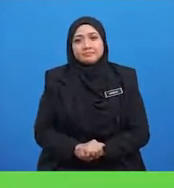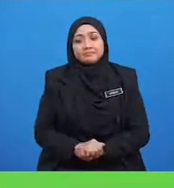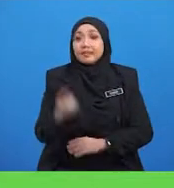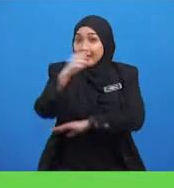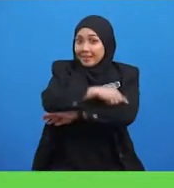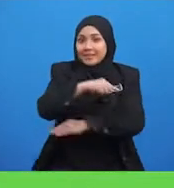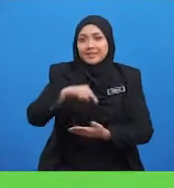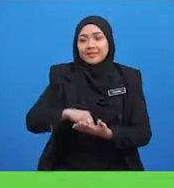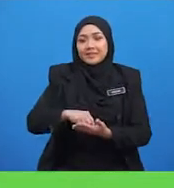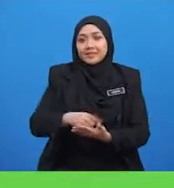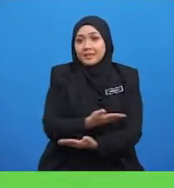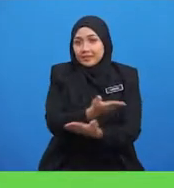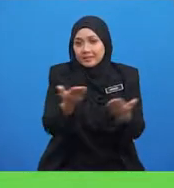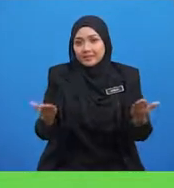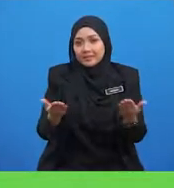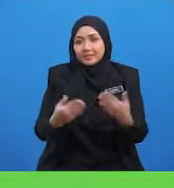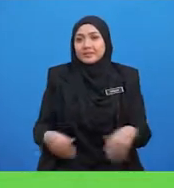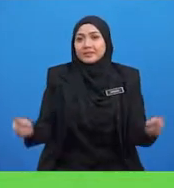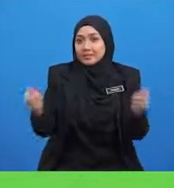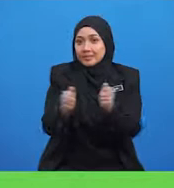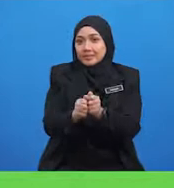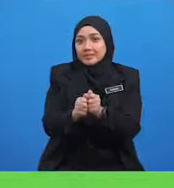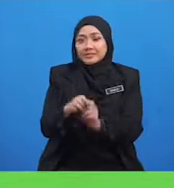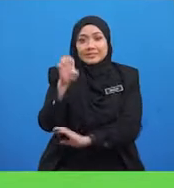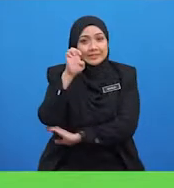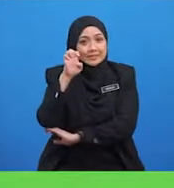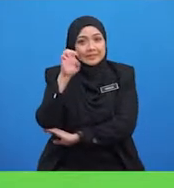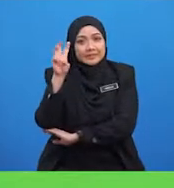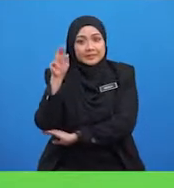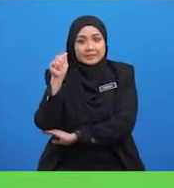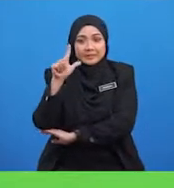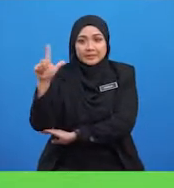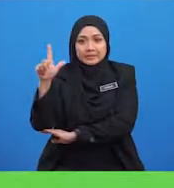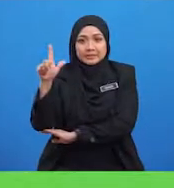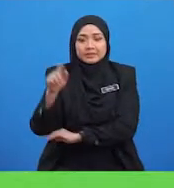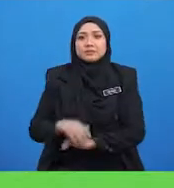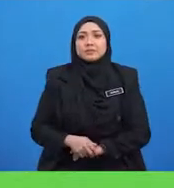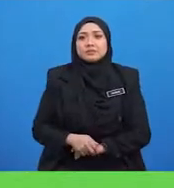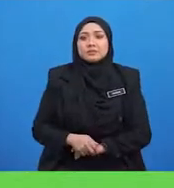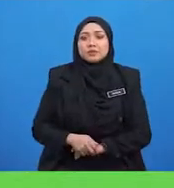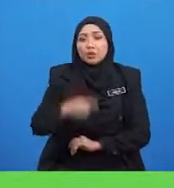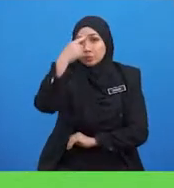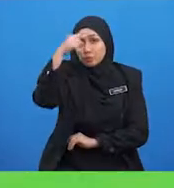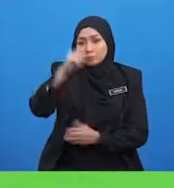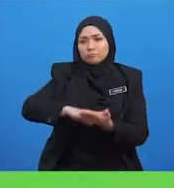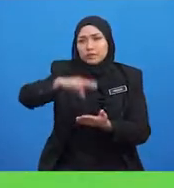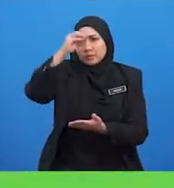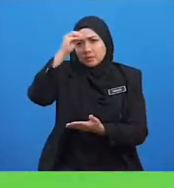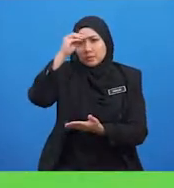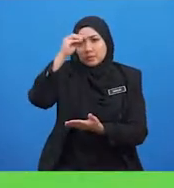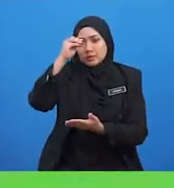Hari ini, anda bersama dengan saya, Iwal, untuk sesi pembelajaran